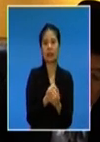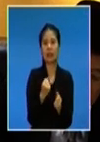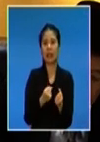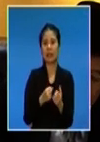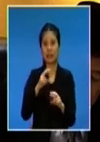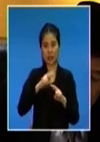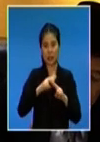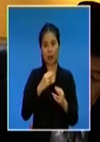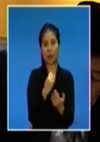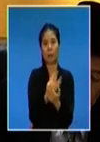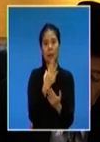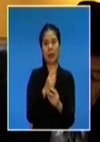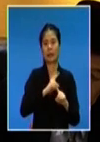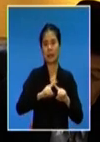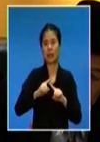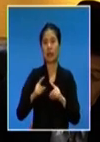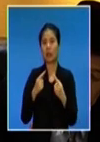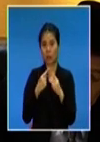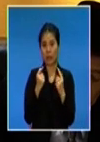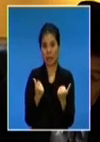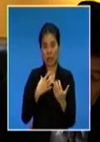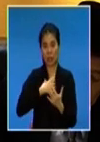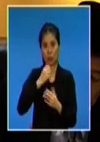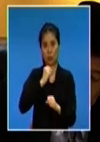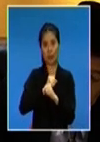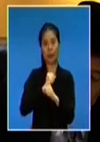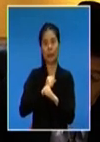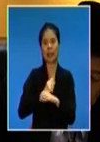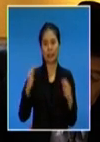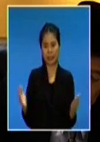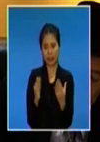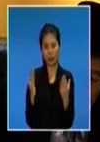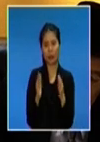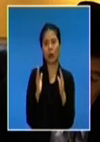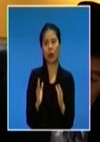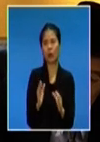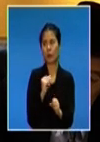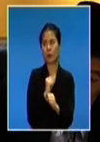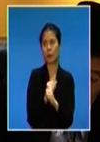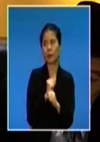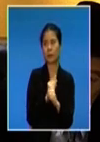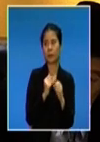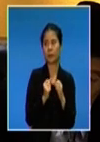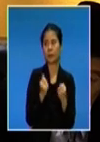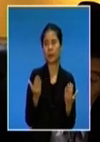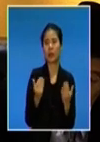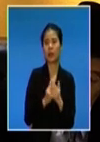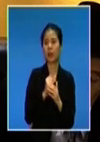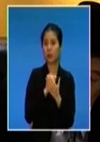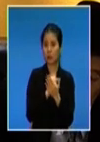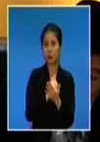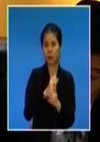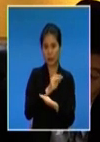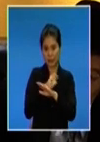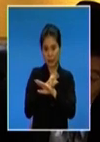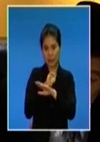ซฟตี้ไอที่สำคัญคือทุกคนช่วยกันมองถนนซึ่งจะเป็นเรื่องดีนะครับท่านอำนวยเสนอชื่อขึ้นมาว่าความปลอดภัยเป็นดวงตาแห่ง